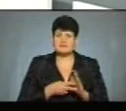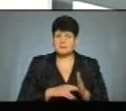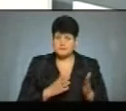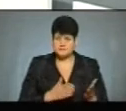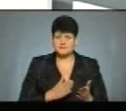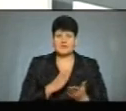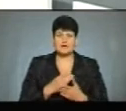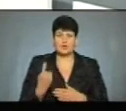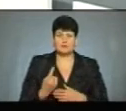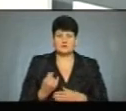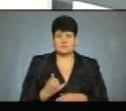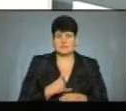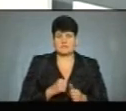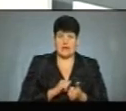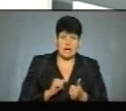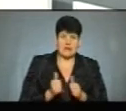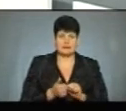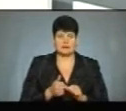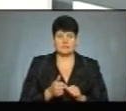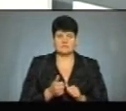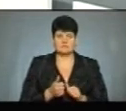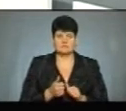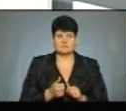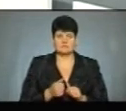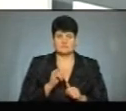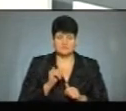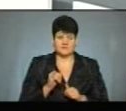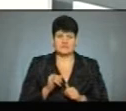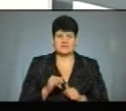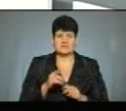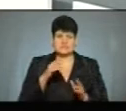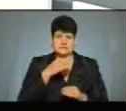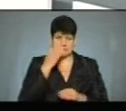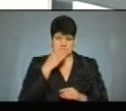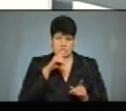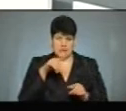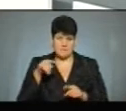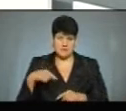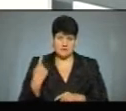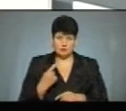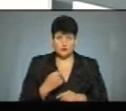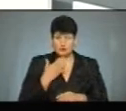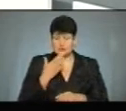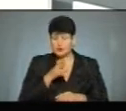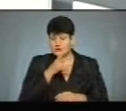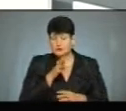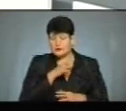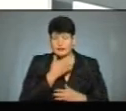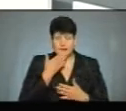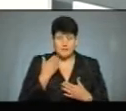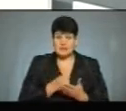області, наприклад, у нас лідер, такий антилідер, це була Закарпатська область, яка до останнього часу взагалі не мала